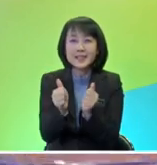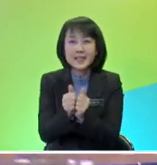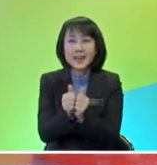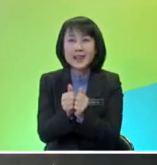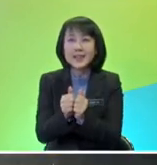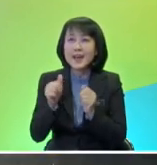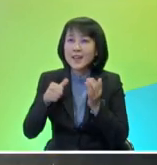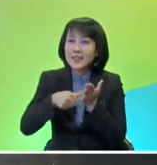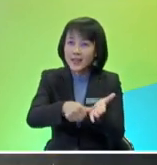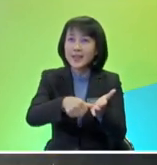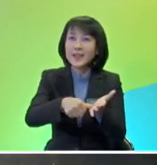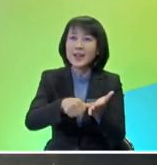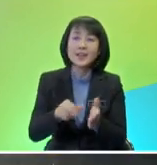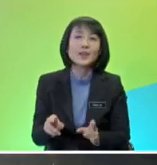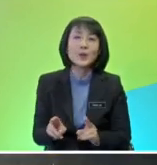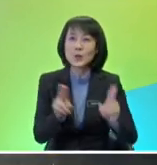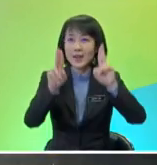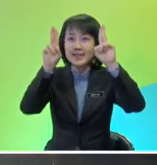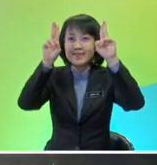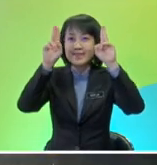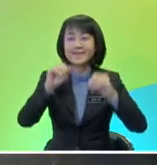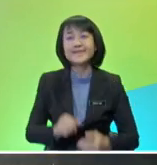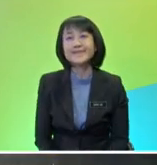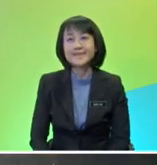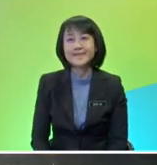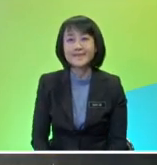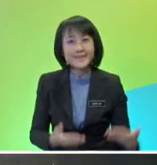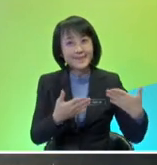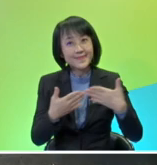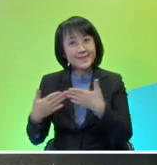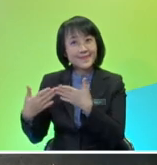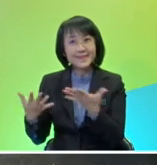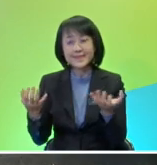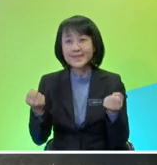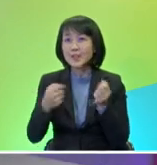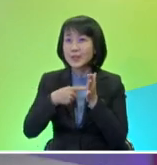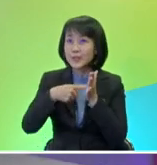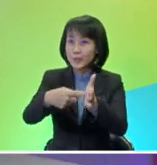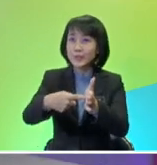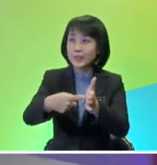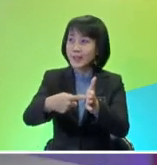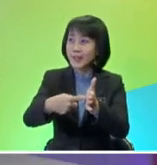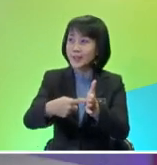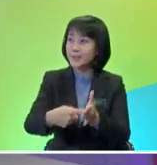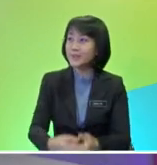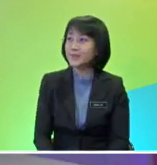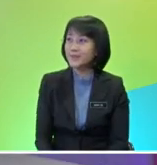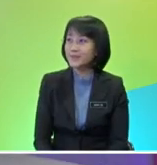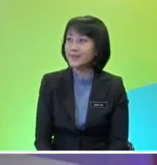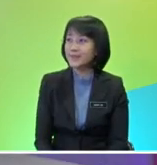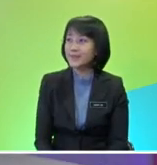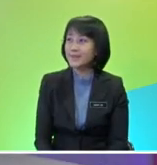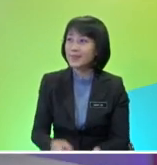udara. Baiklah. Jadi seterusnya saya nak tunjukkan sesuatu yang lebih lagi lebih